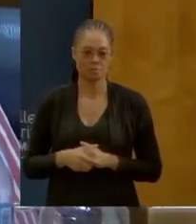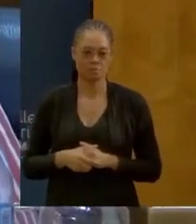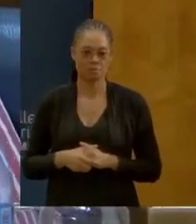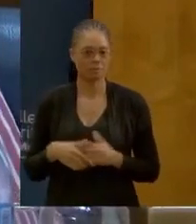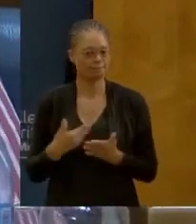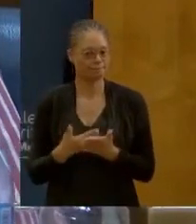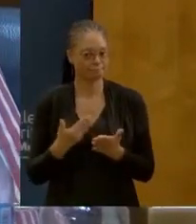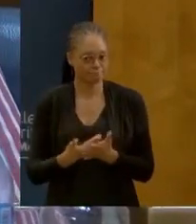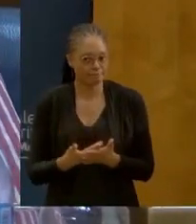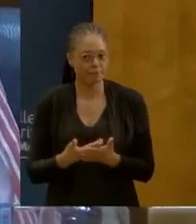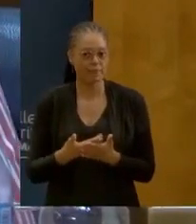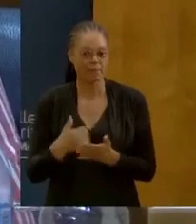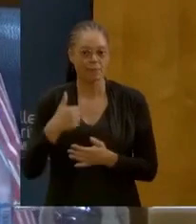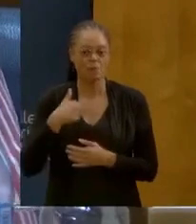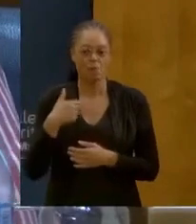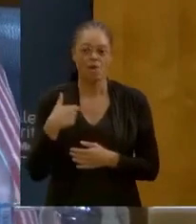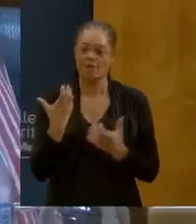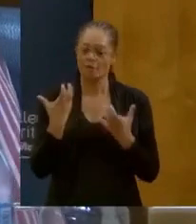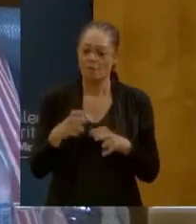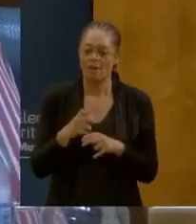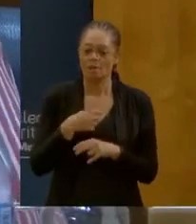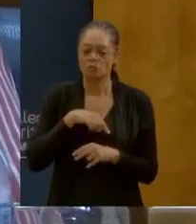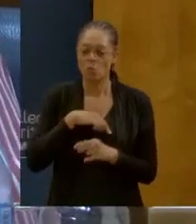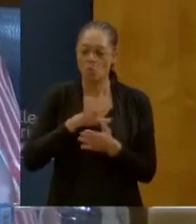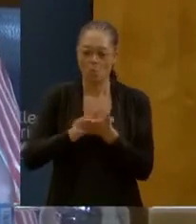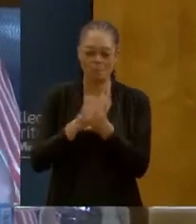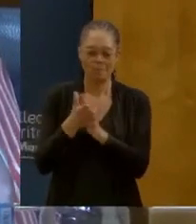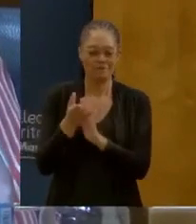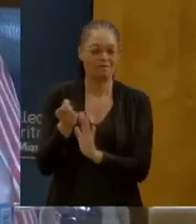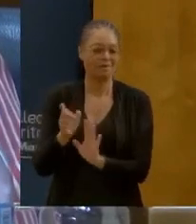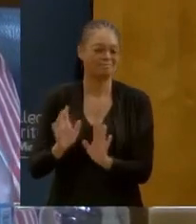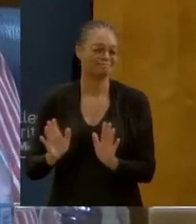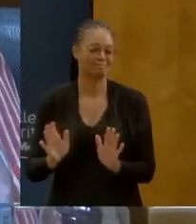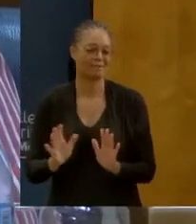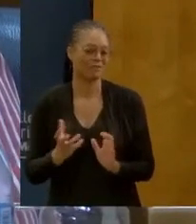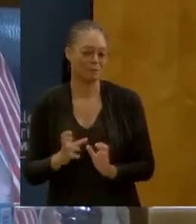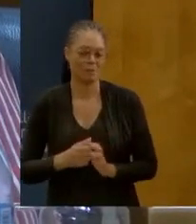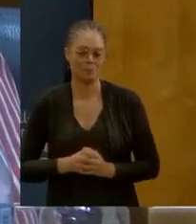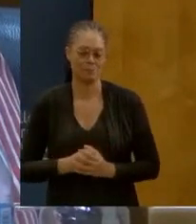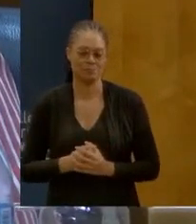Voilà, moi je ne voulais pas que nous soyons complices de cela.